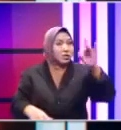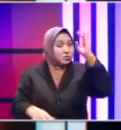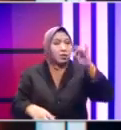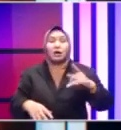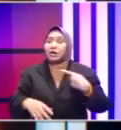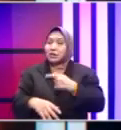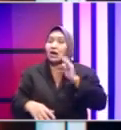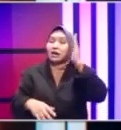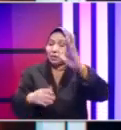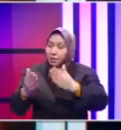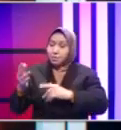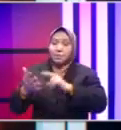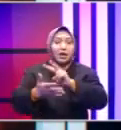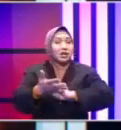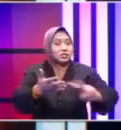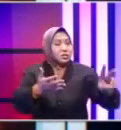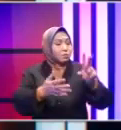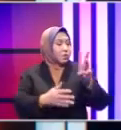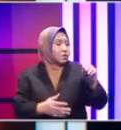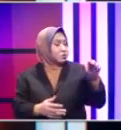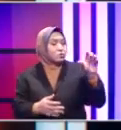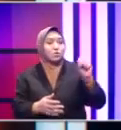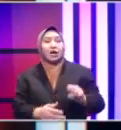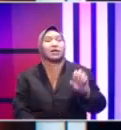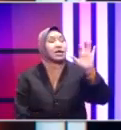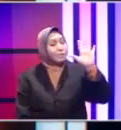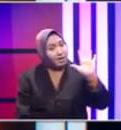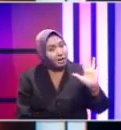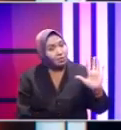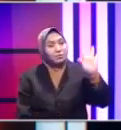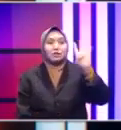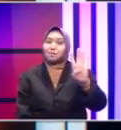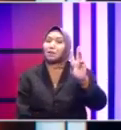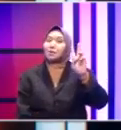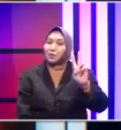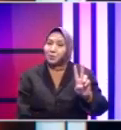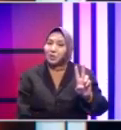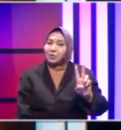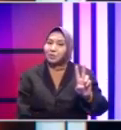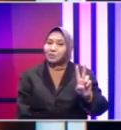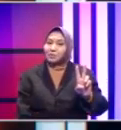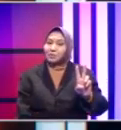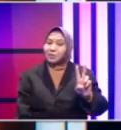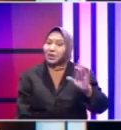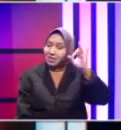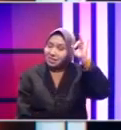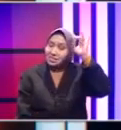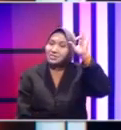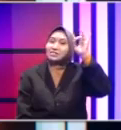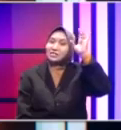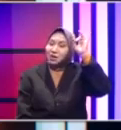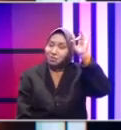akan membaca mu ke halaman yang kelima 142 ya Yang mana Insyaallah